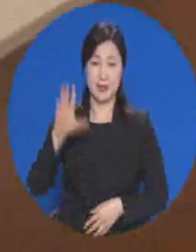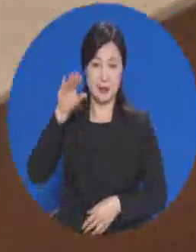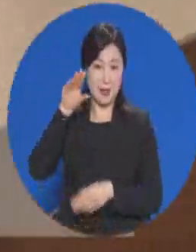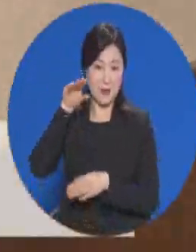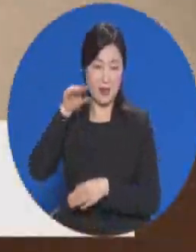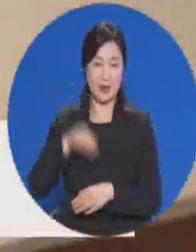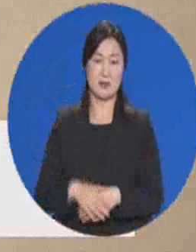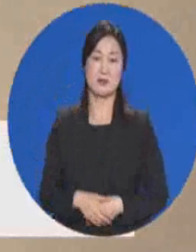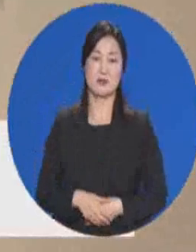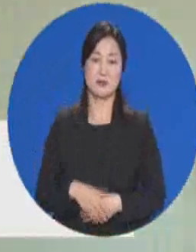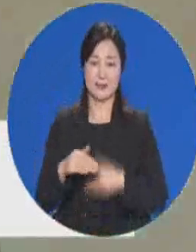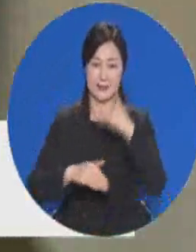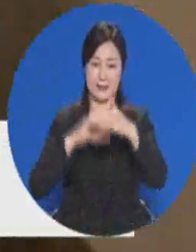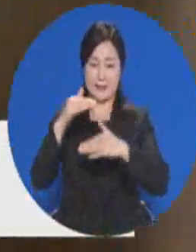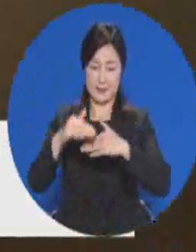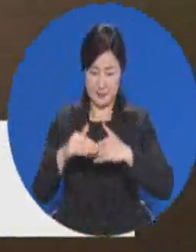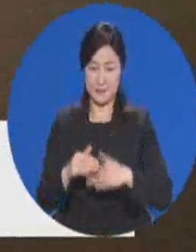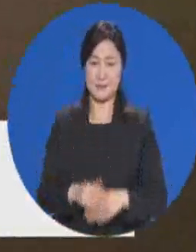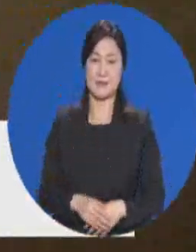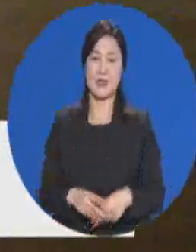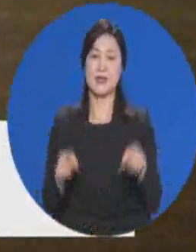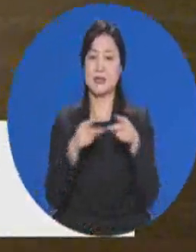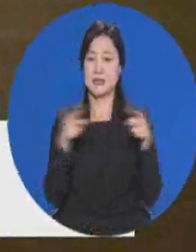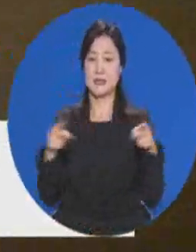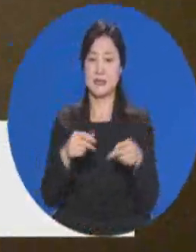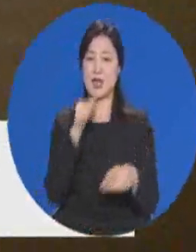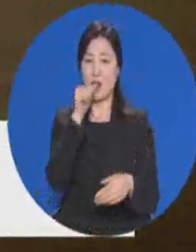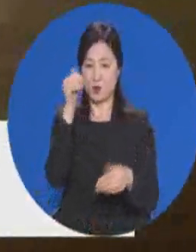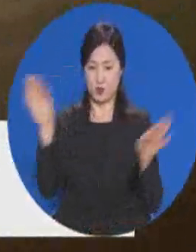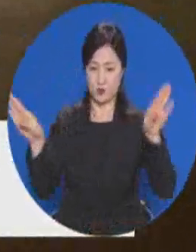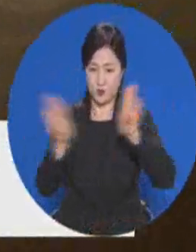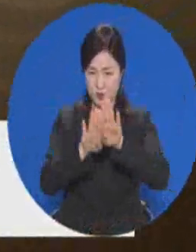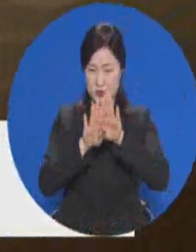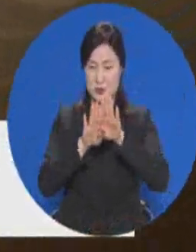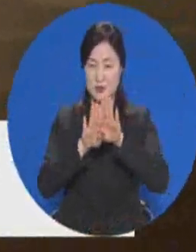비추는 계단을 오르면 2층을 철문이 가로막고 있고